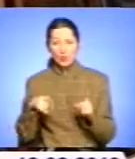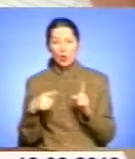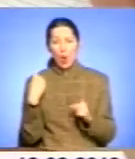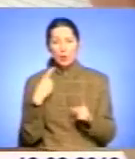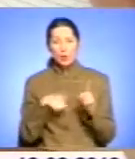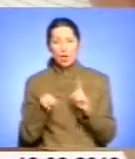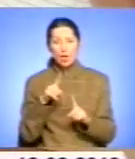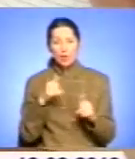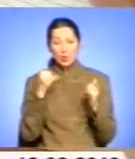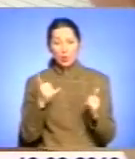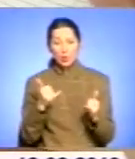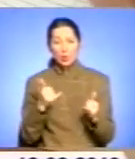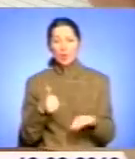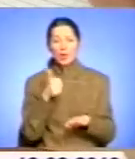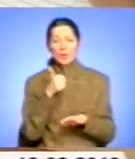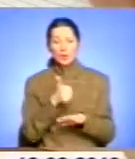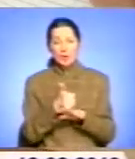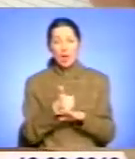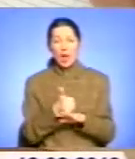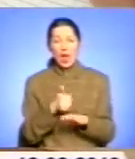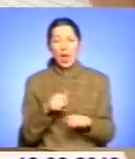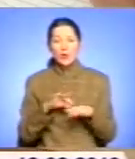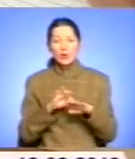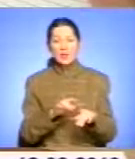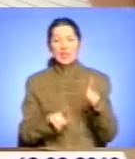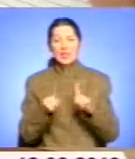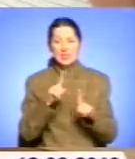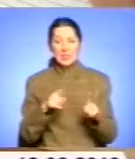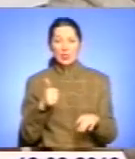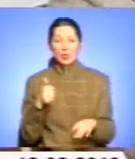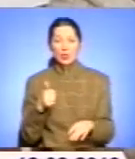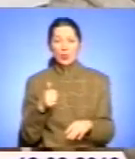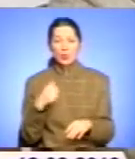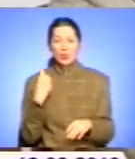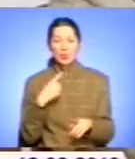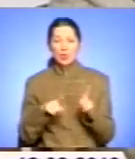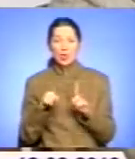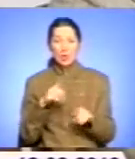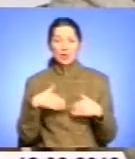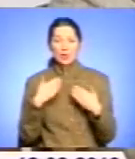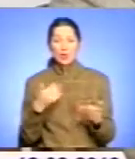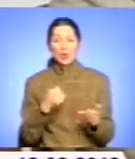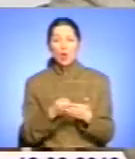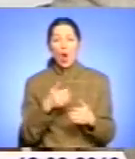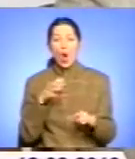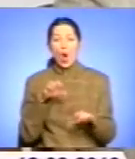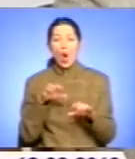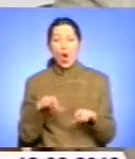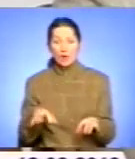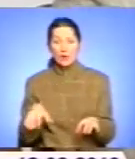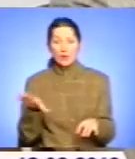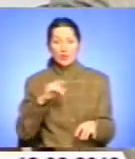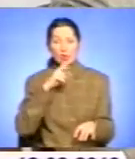Та сьогодні найнагальніше – провести сесію обласної ради. Тому звернувся до голови Всеукраїнського об'єднання